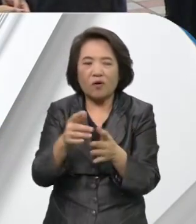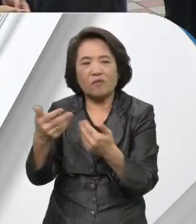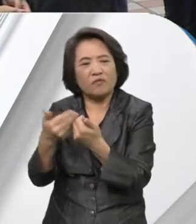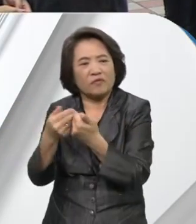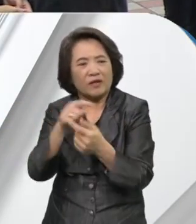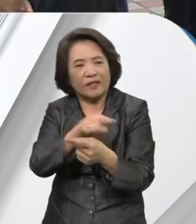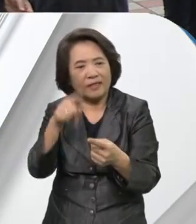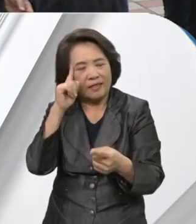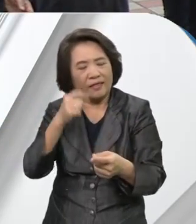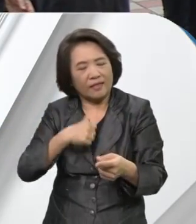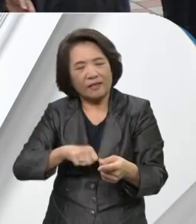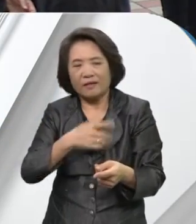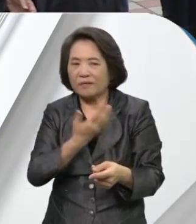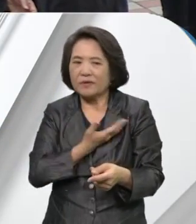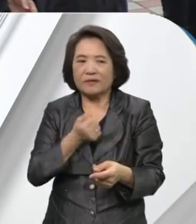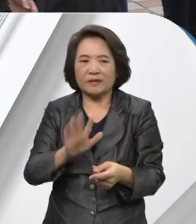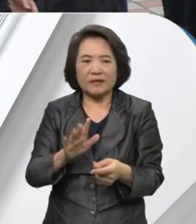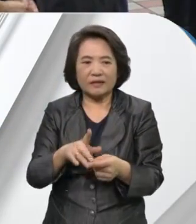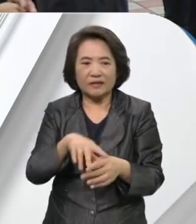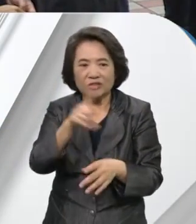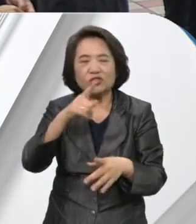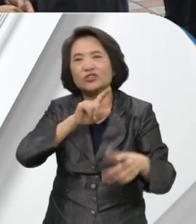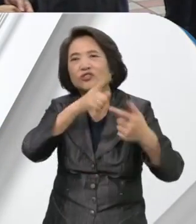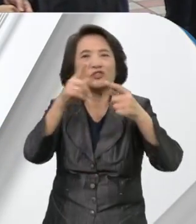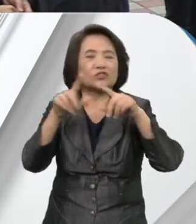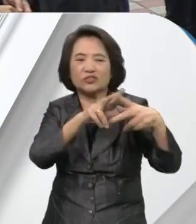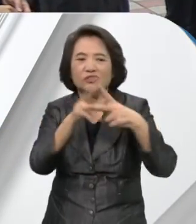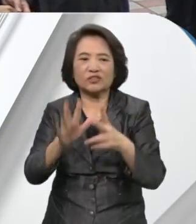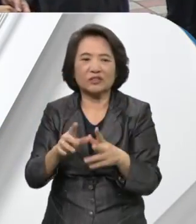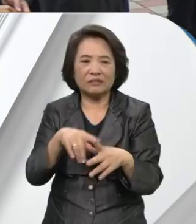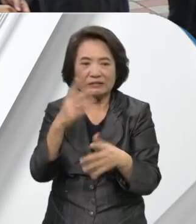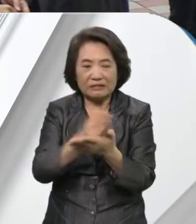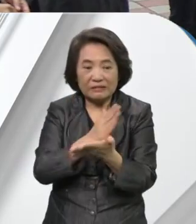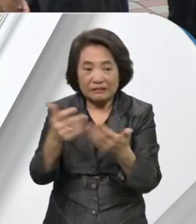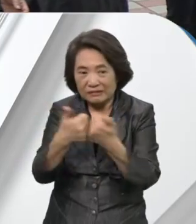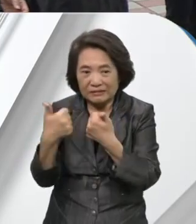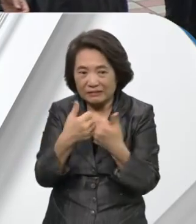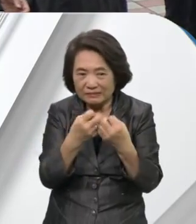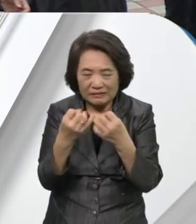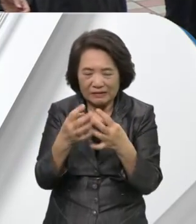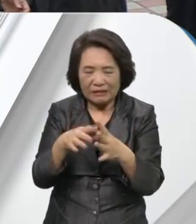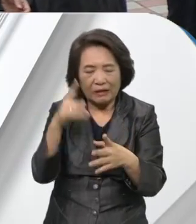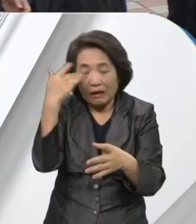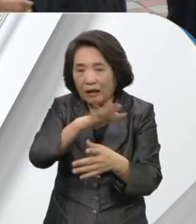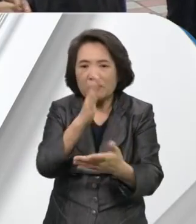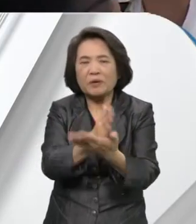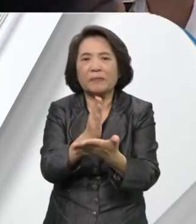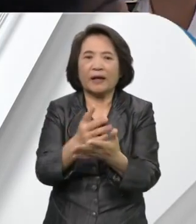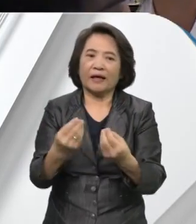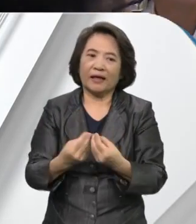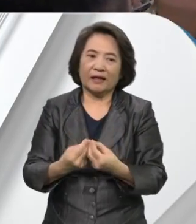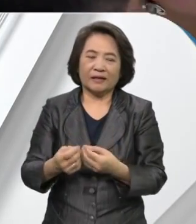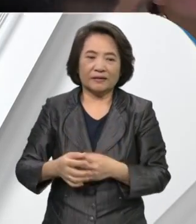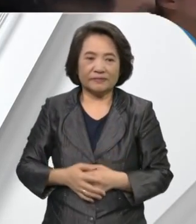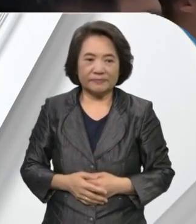民众就多么耐心，地非常红熊草必备，审查人员是沿着岸内停下来。